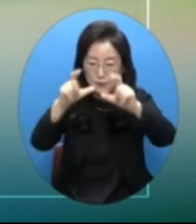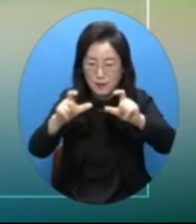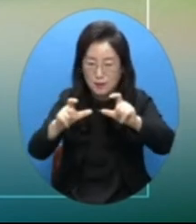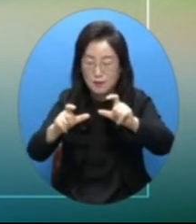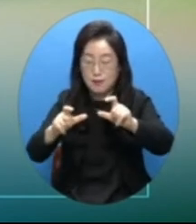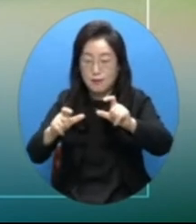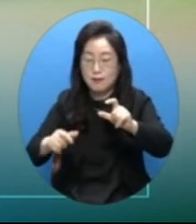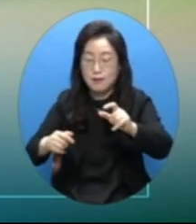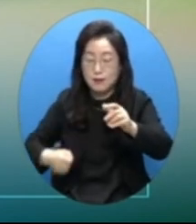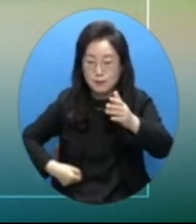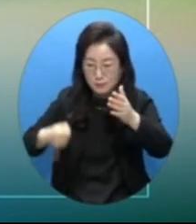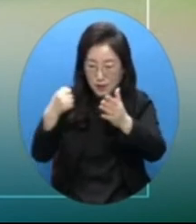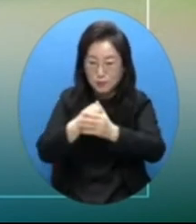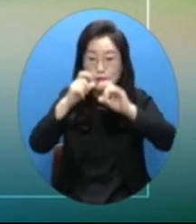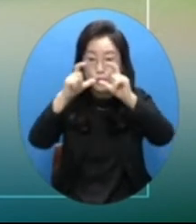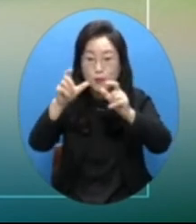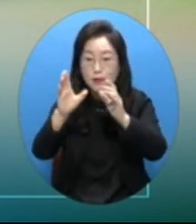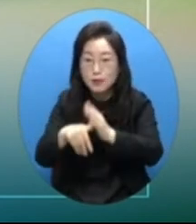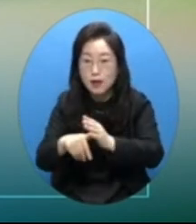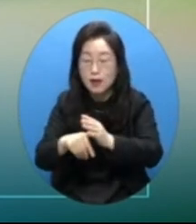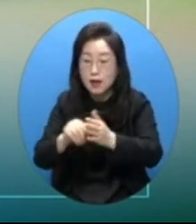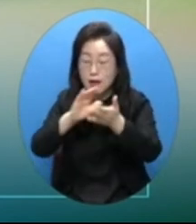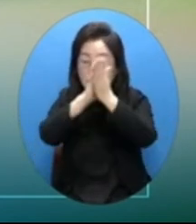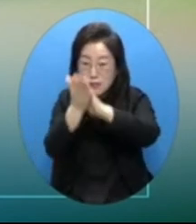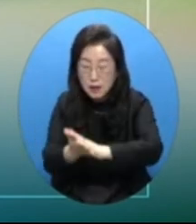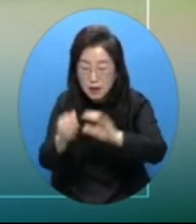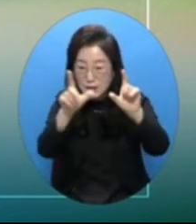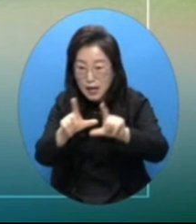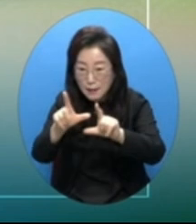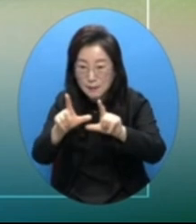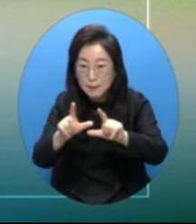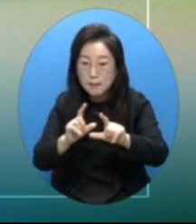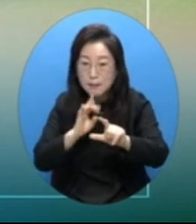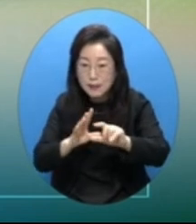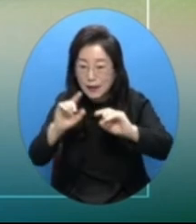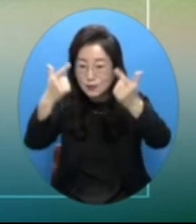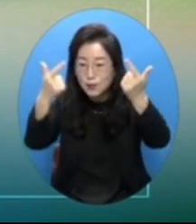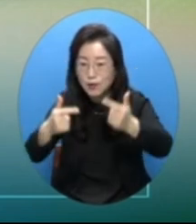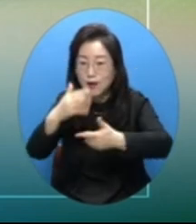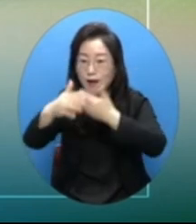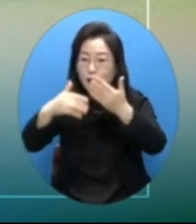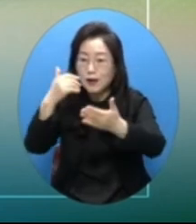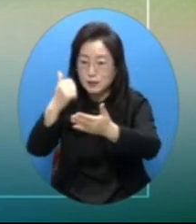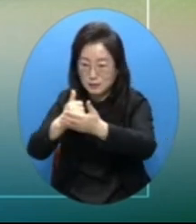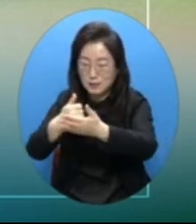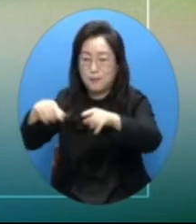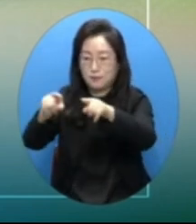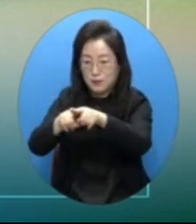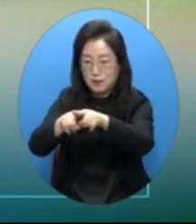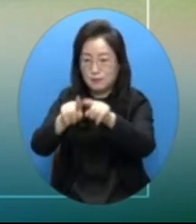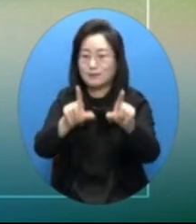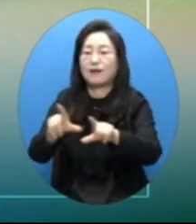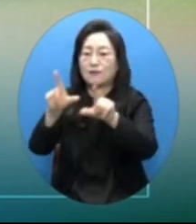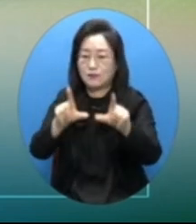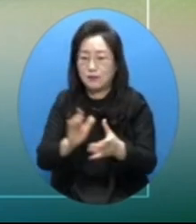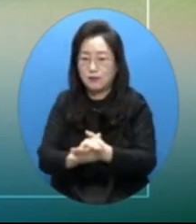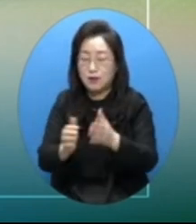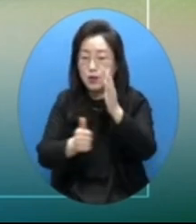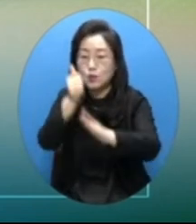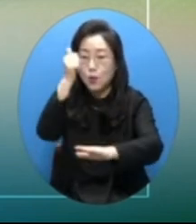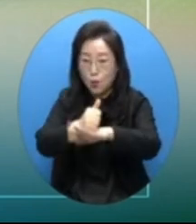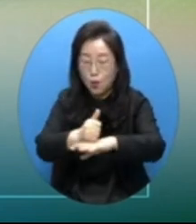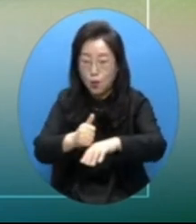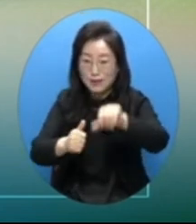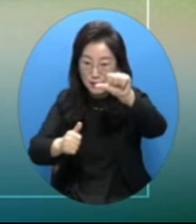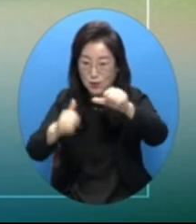때 단순히 당대의 삶만 변하는 것이 아니라 하나님의 역사에 한복판에 들어가게 된다 선포기도의 다섯 단계를 설명합니다